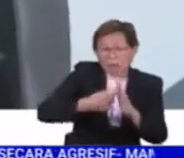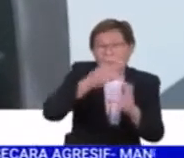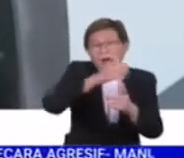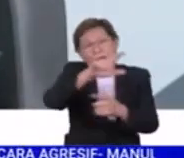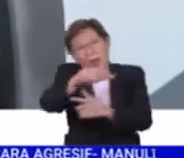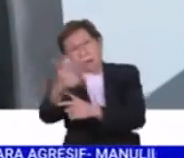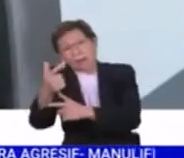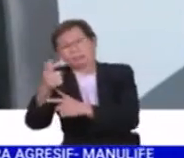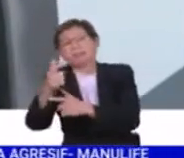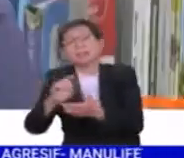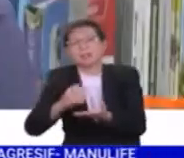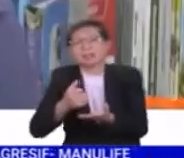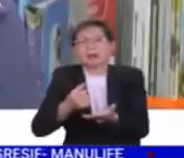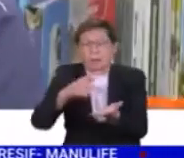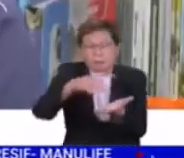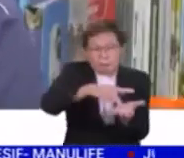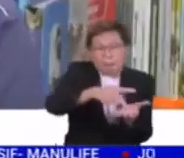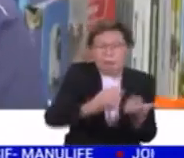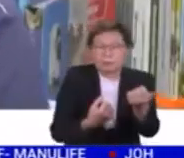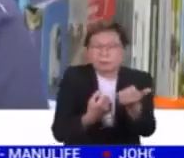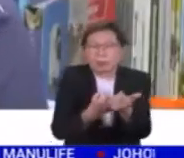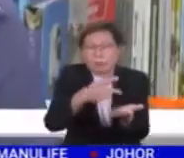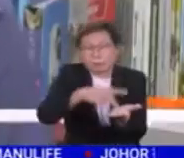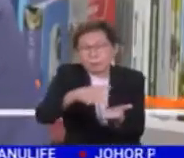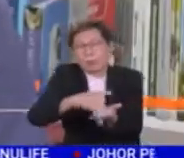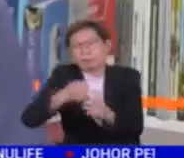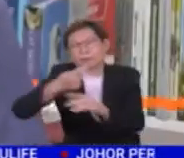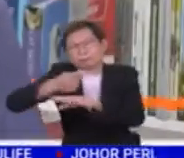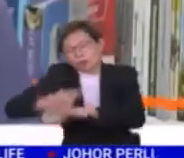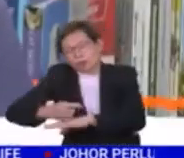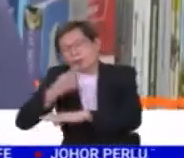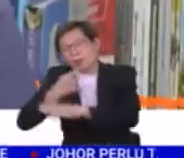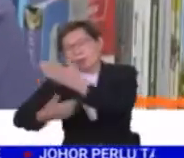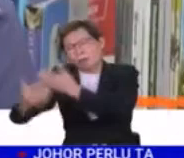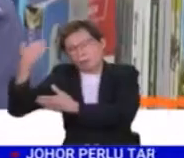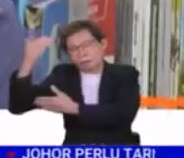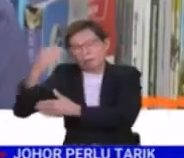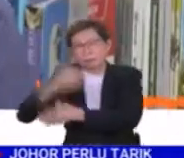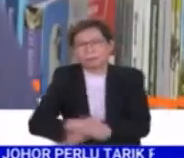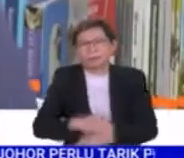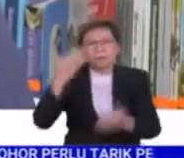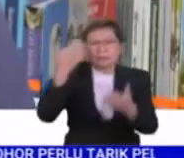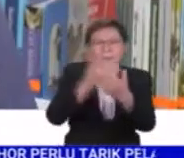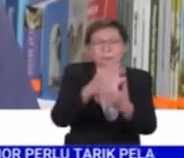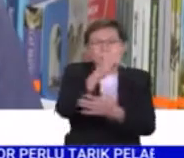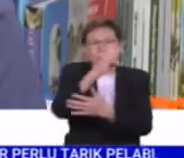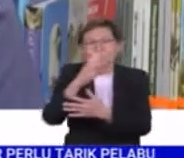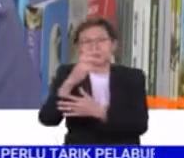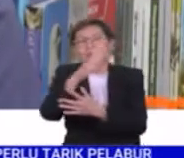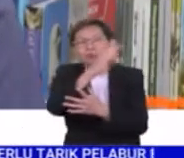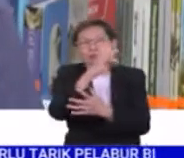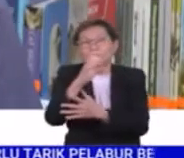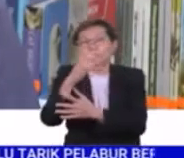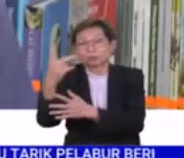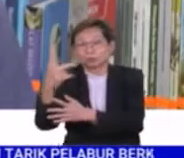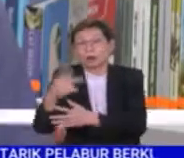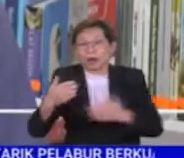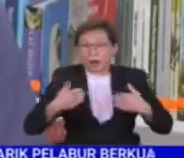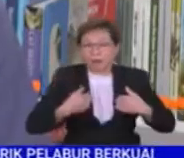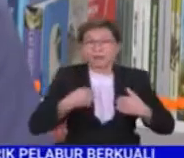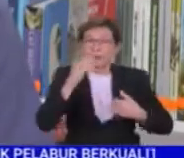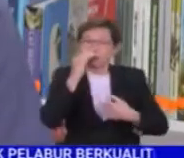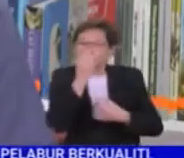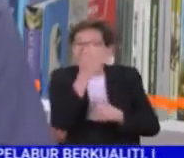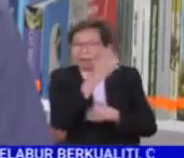kepada pembiayaan tradisional. RM300,000, tapi pinjaman dari bank sebenarnya terpaksa bayar sampai RM700,000 sebab ada banyak faedah dia punya riba